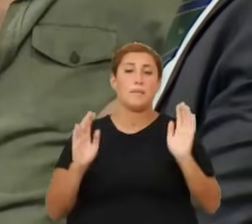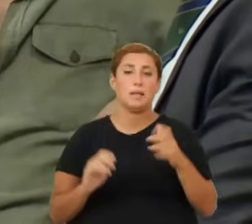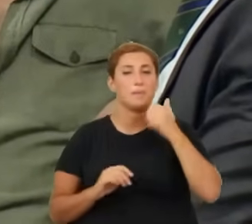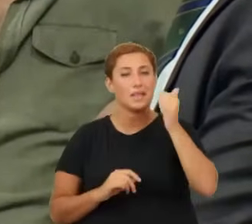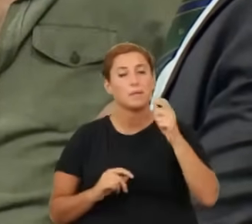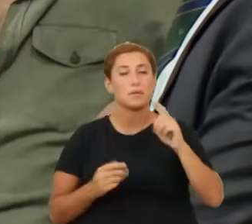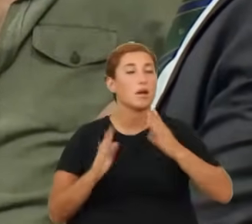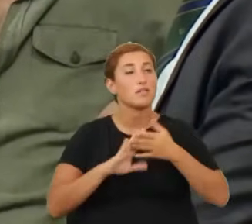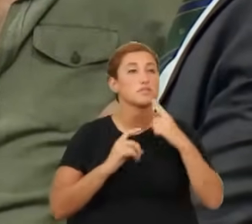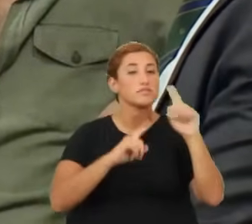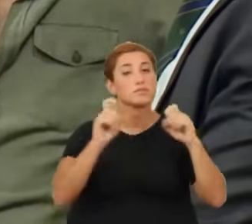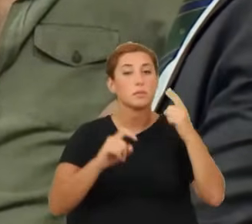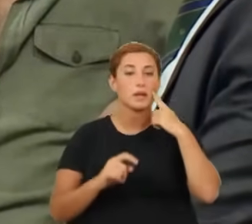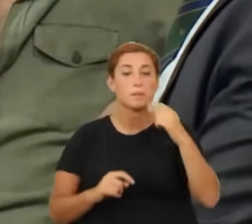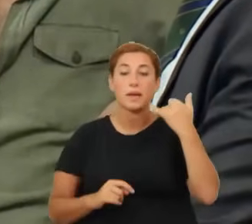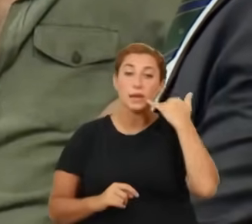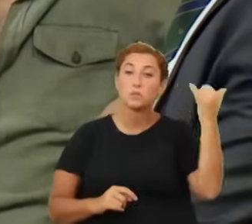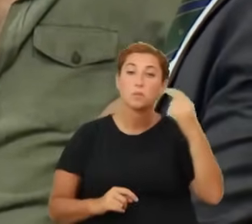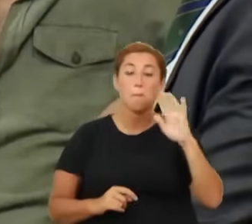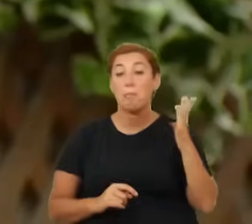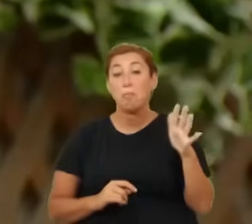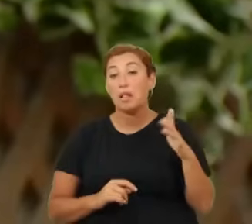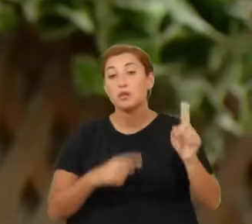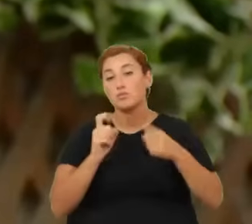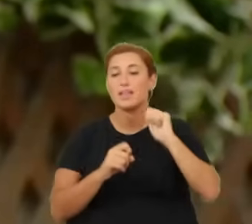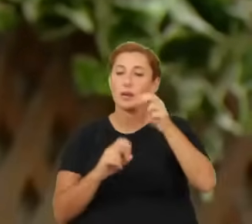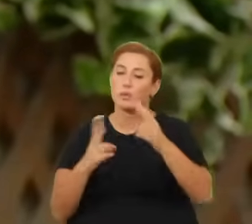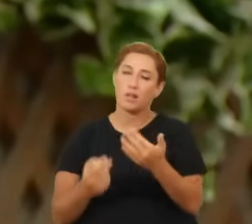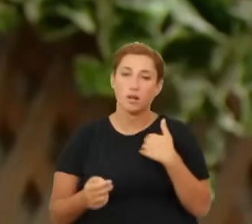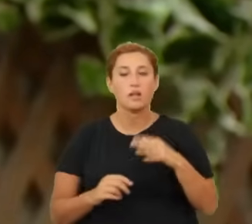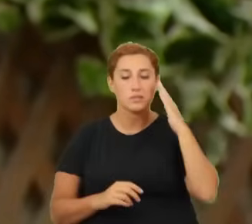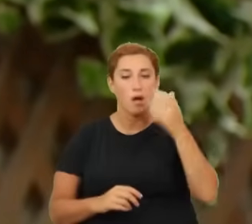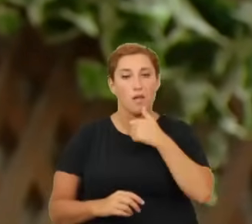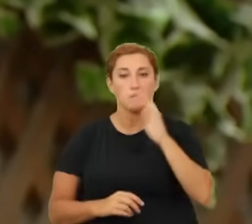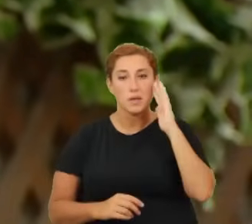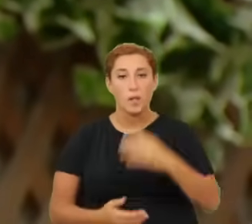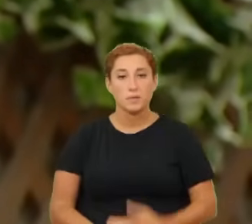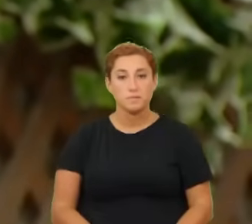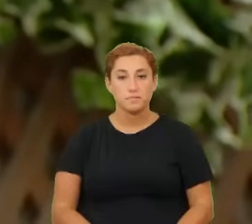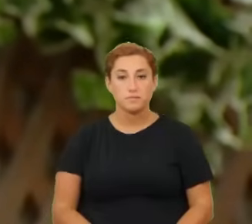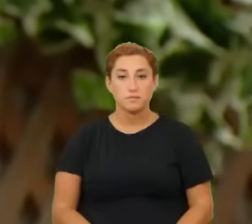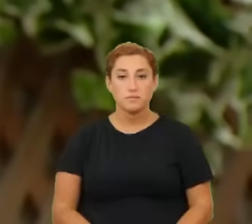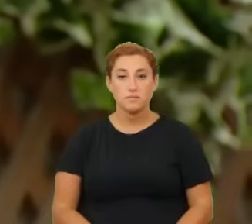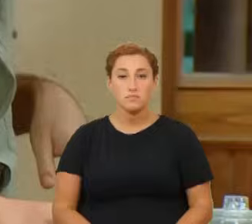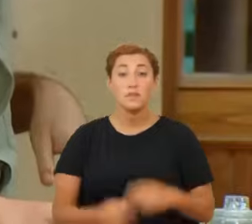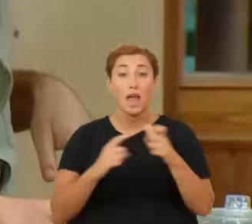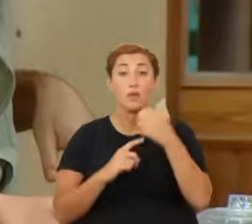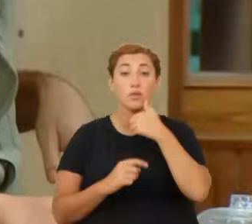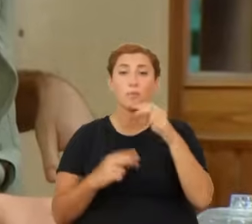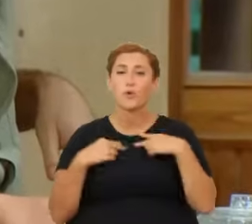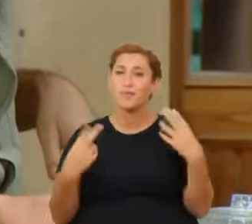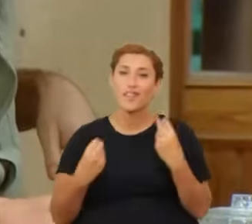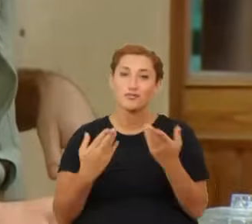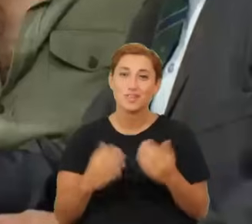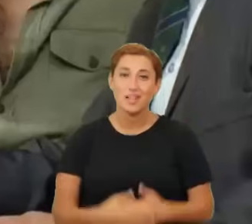Yarın bir eşi dostu bir yoklayalım. Bir alo diyelim bakalım. Belki buluruz. Sen yarın dükkana uğra. Eyvallah abi. Eyvallah. Ergun abi, gömleğin